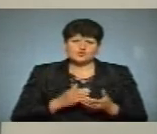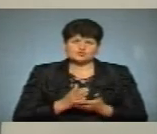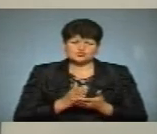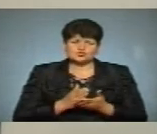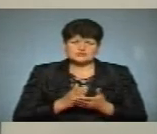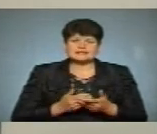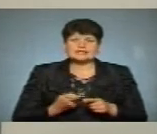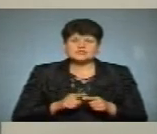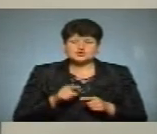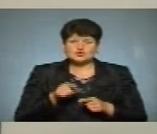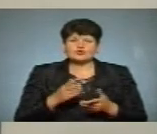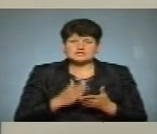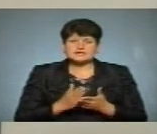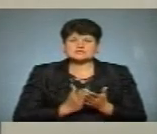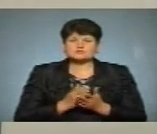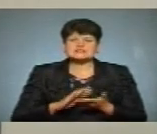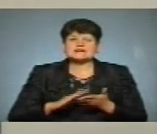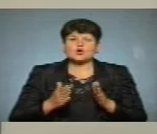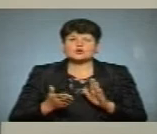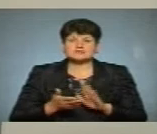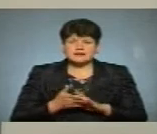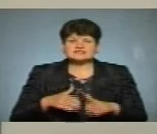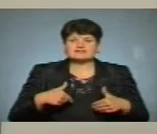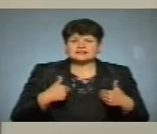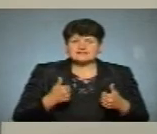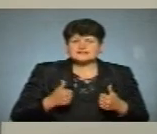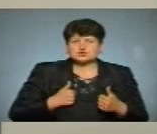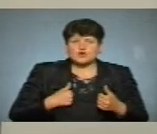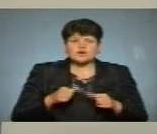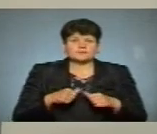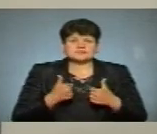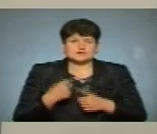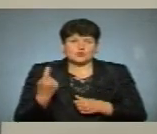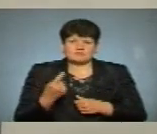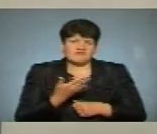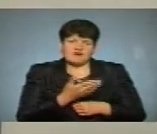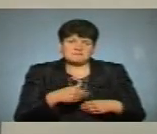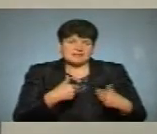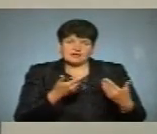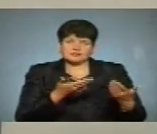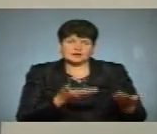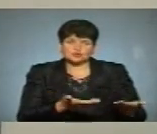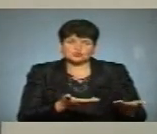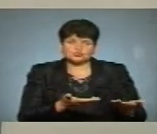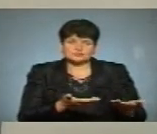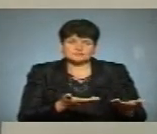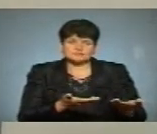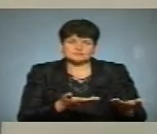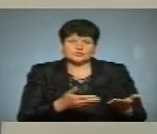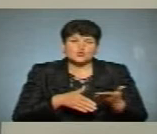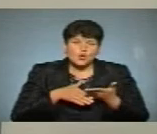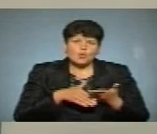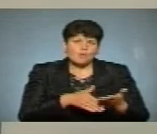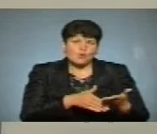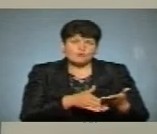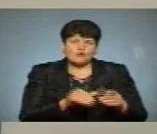цього військова служба за контрактом. Будь ласка, звертайтеся у військові комісаріати області. Вам нададуть методичну допомогу.